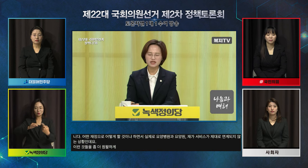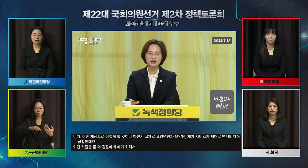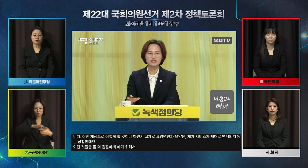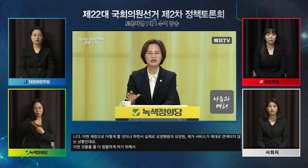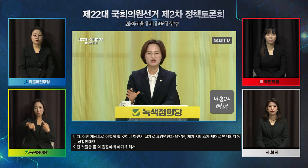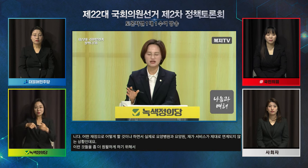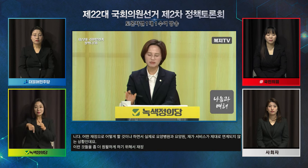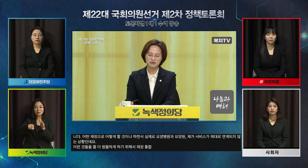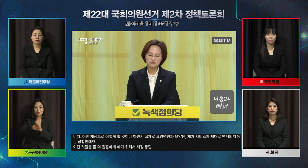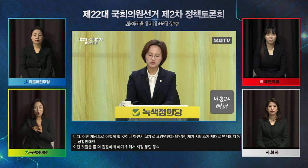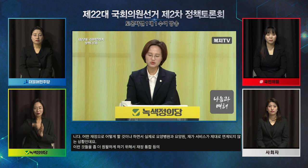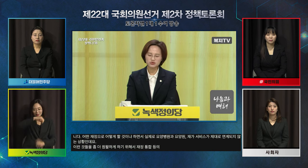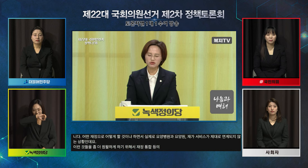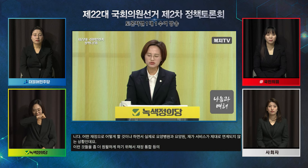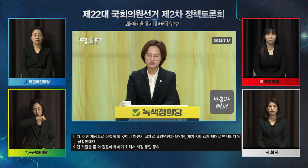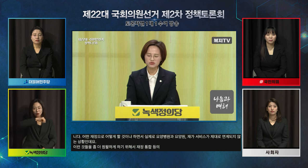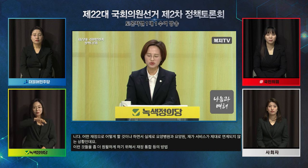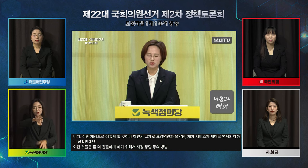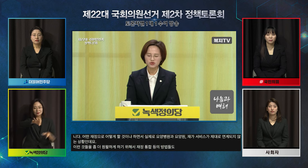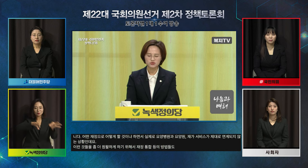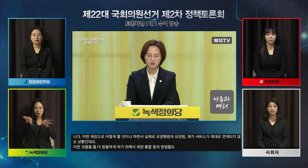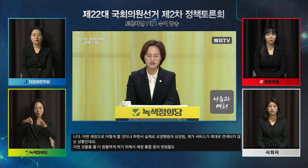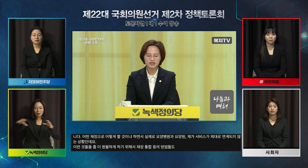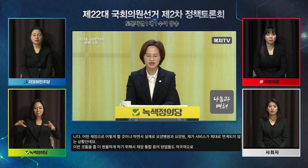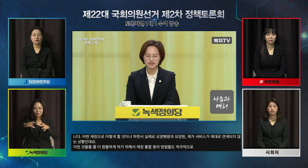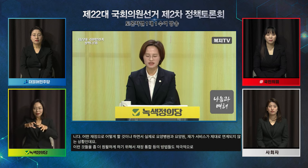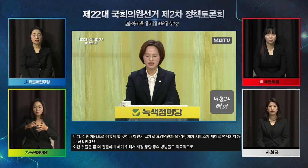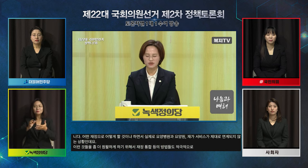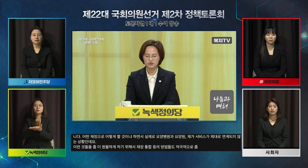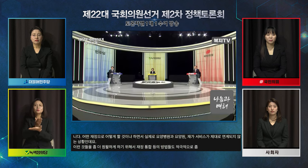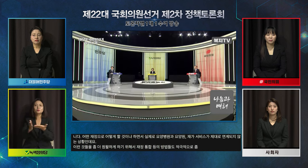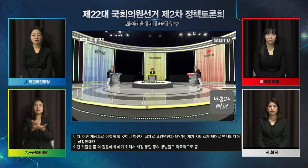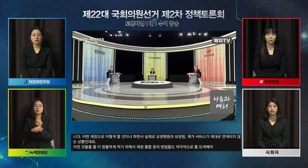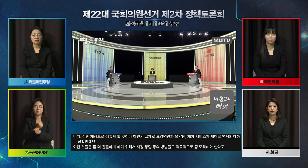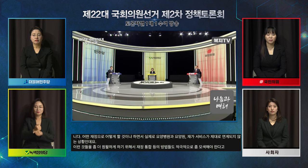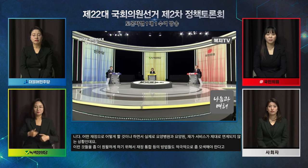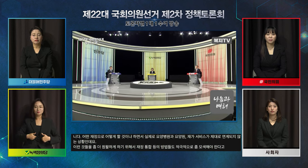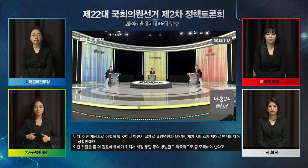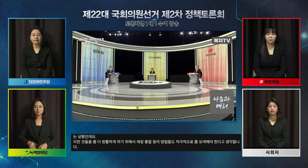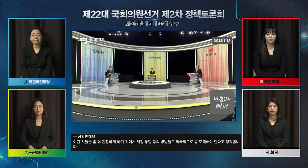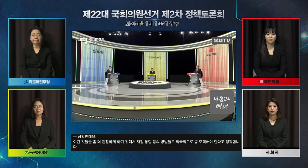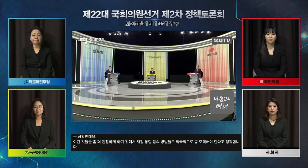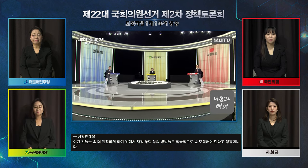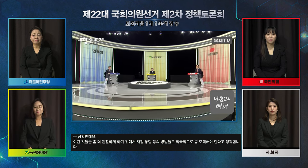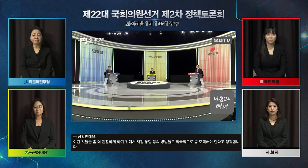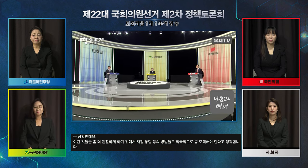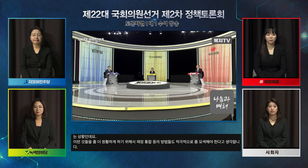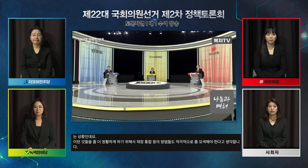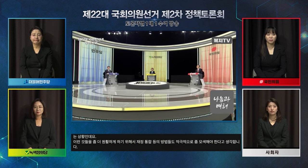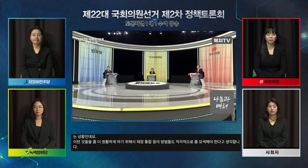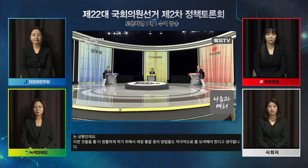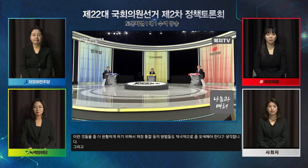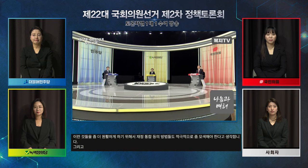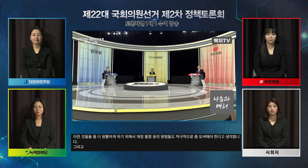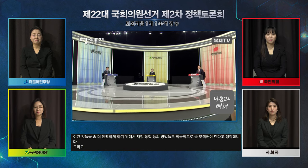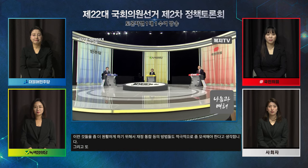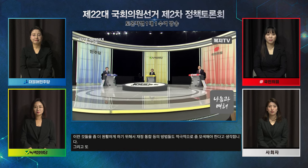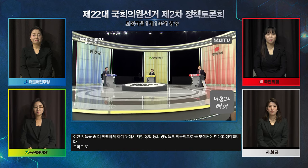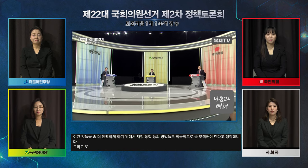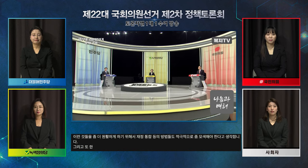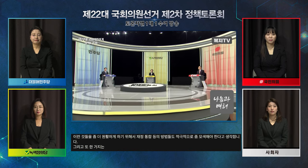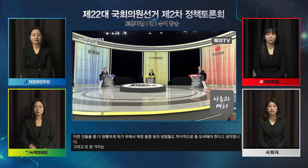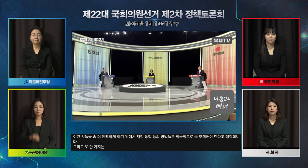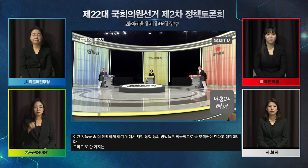통합 등의 방법들도 적극적으로 모색해야 된다고 생각합니다. 그리고 또 한 가지는